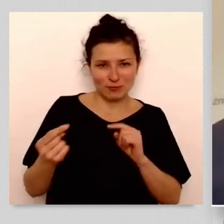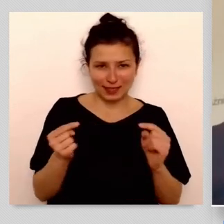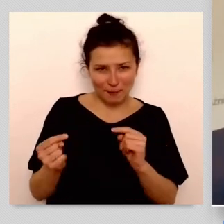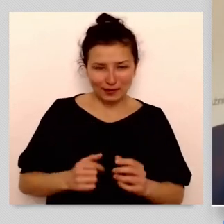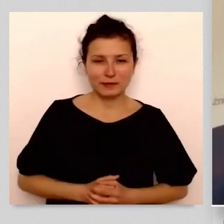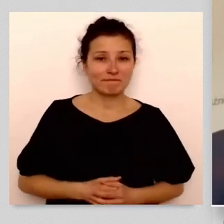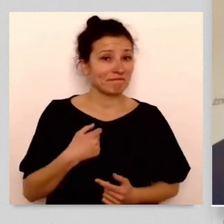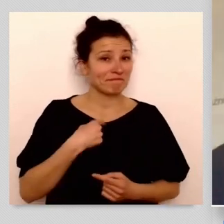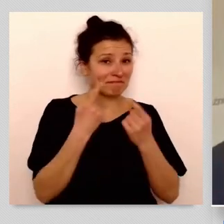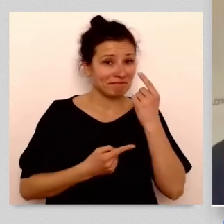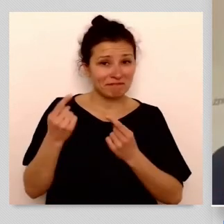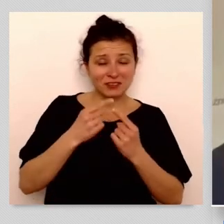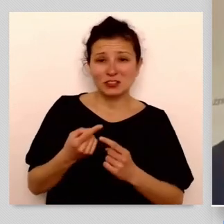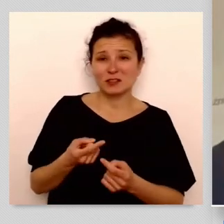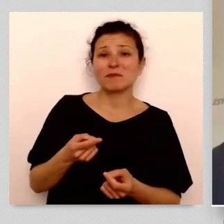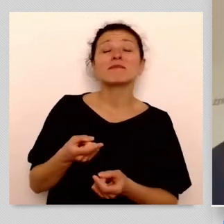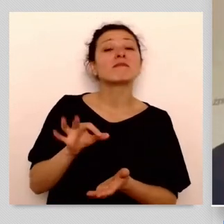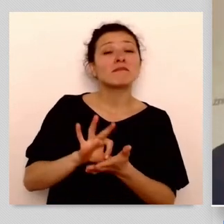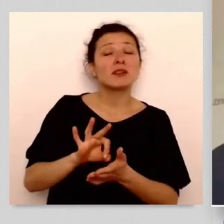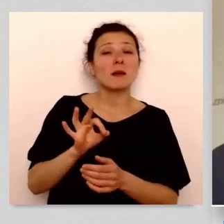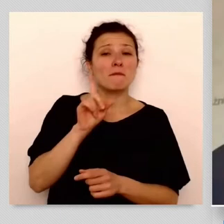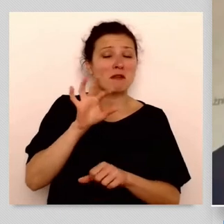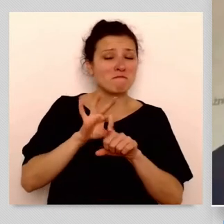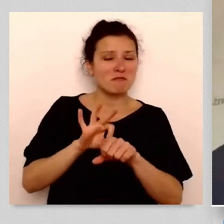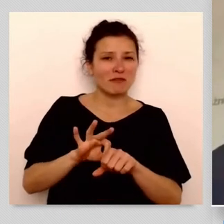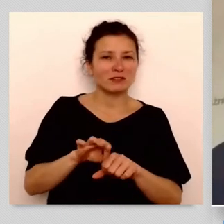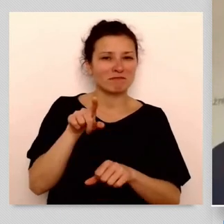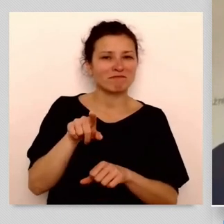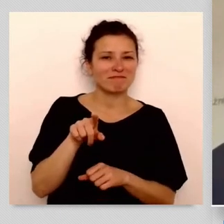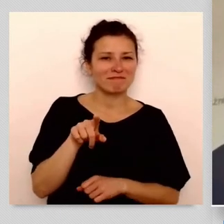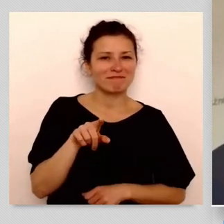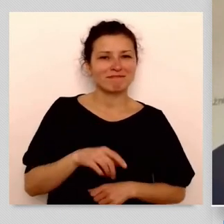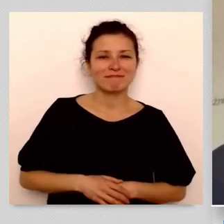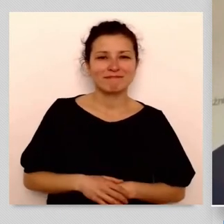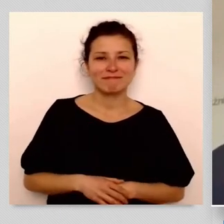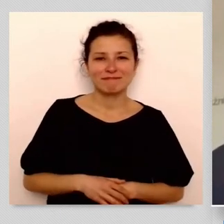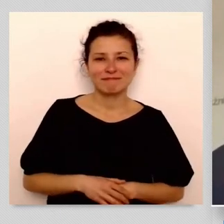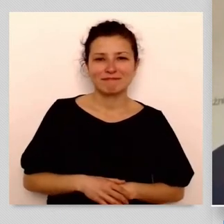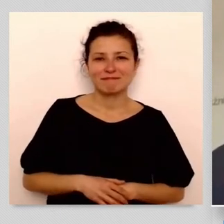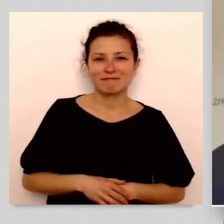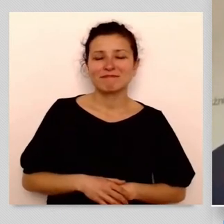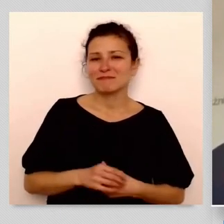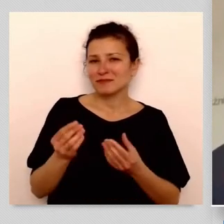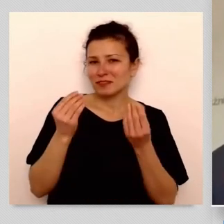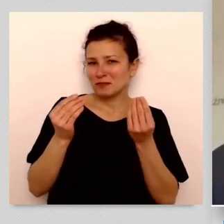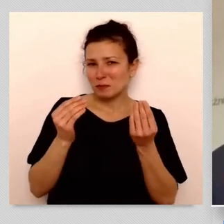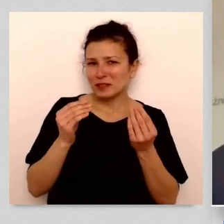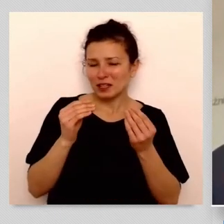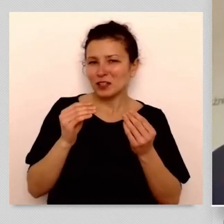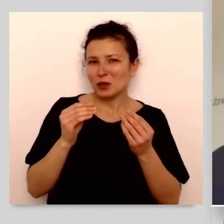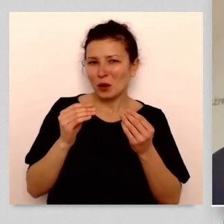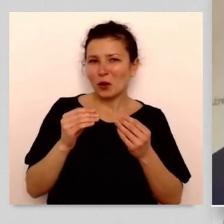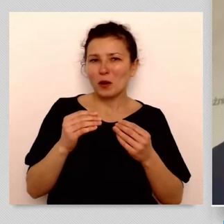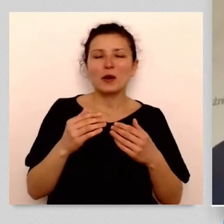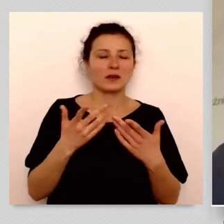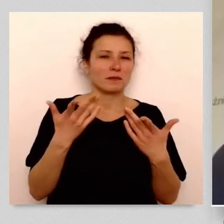Ja myślę, że pan redaktor akurat znakomicie to wyspecyfikował w tym swoim eseju, który został do nas